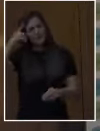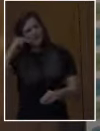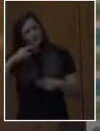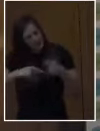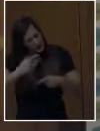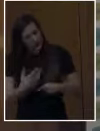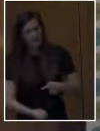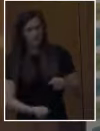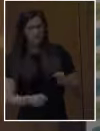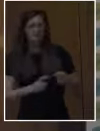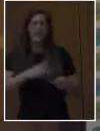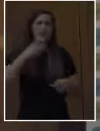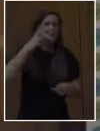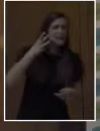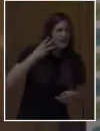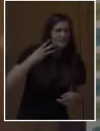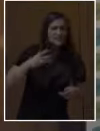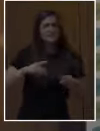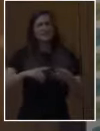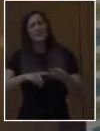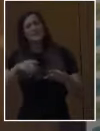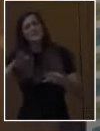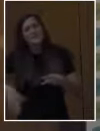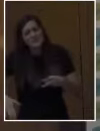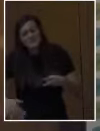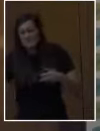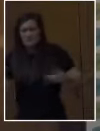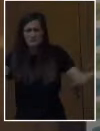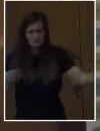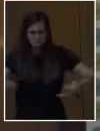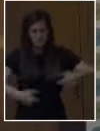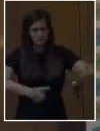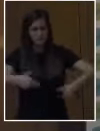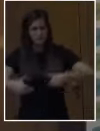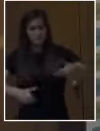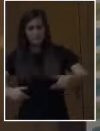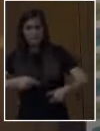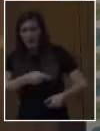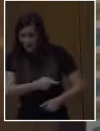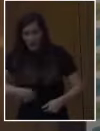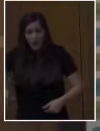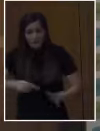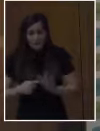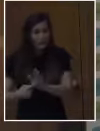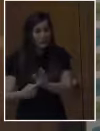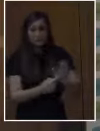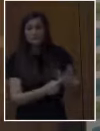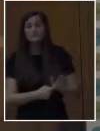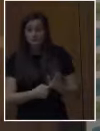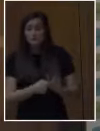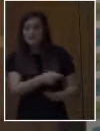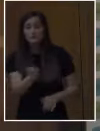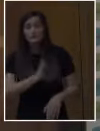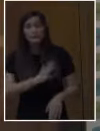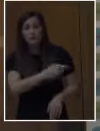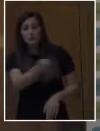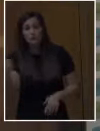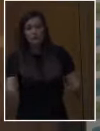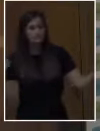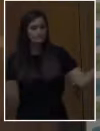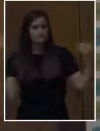από την Ξάνθη μέχρι την Κρήτη. Που σημαίνει ότι υπάρχει η επιταγή για να μπορέσουμε